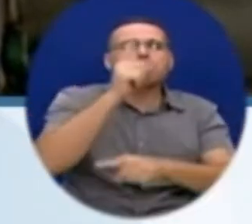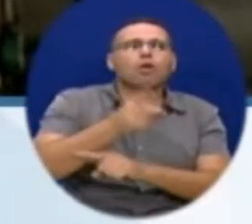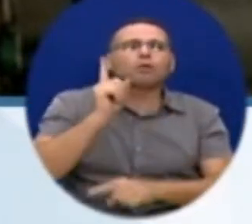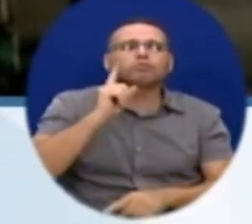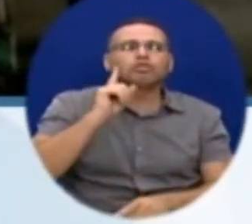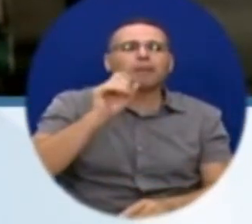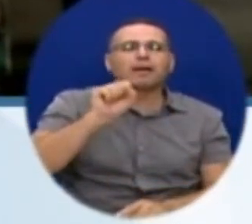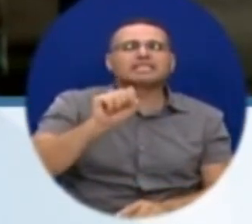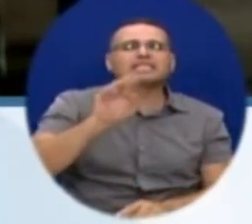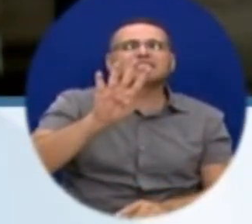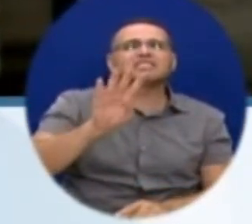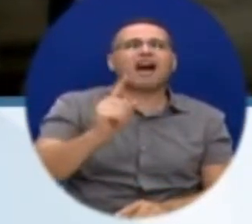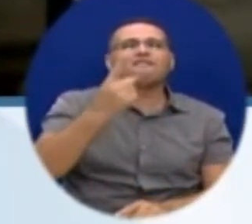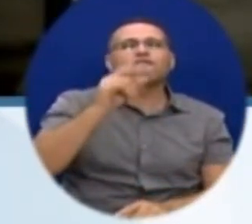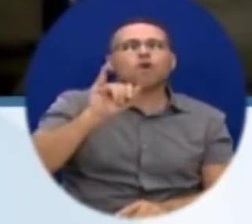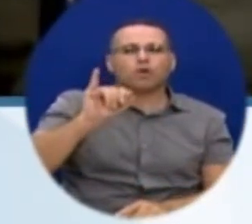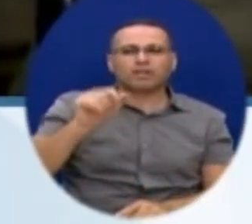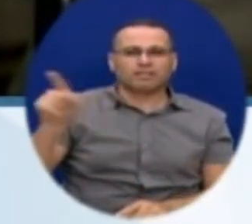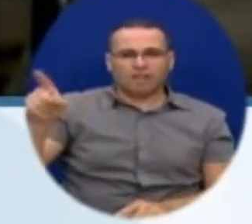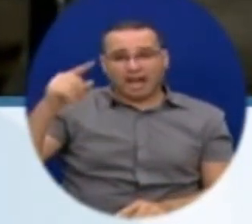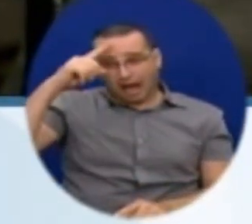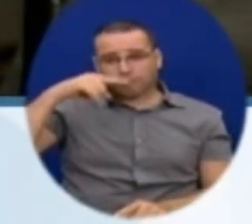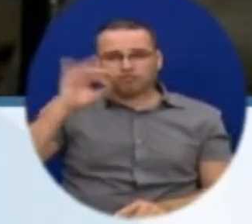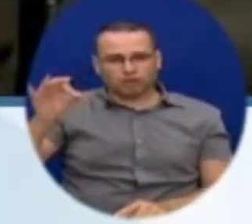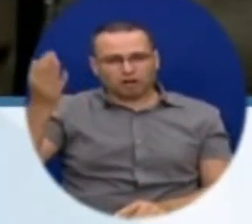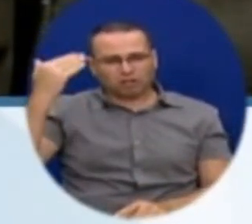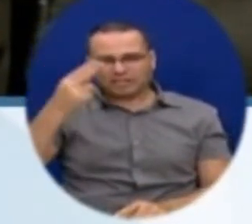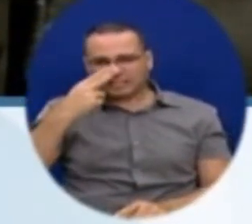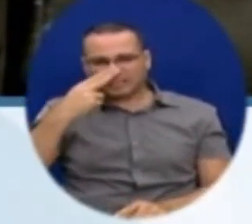את המיתוס הזה הגדול על גבך?